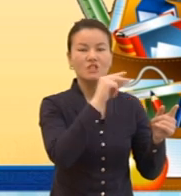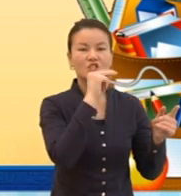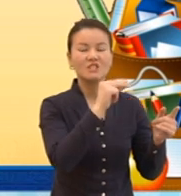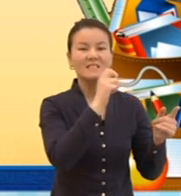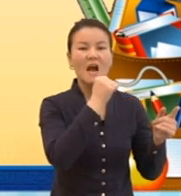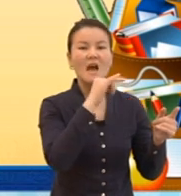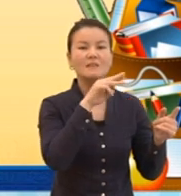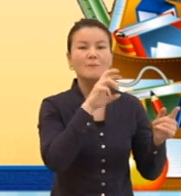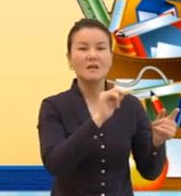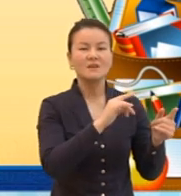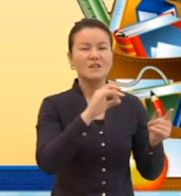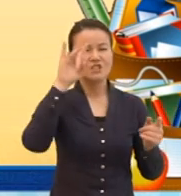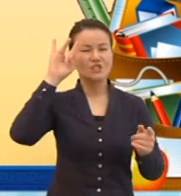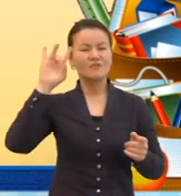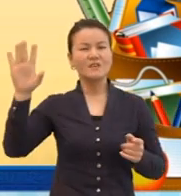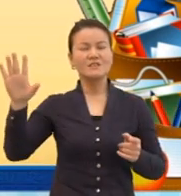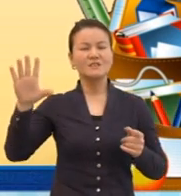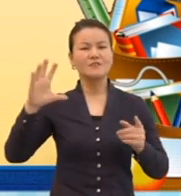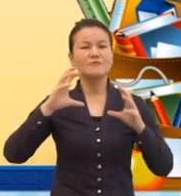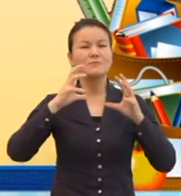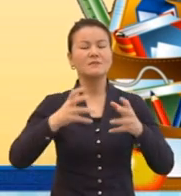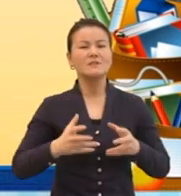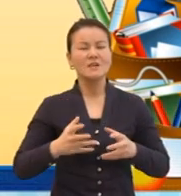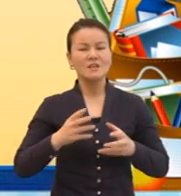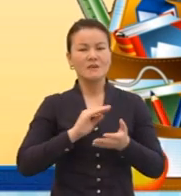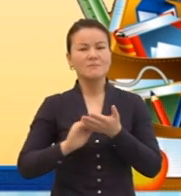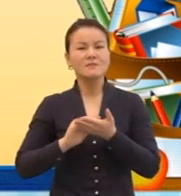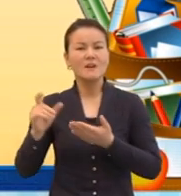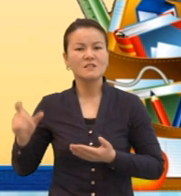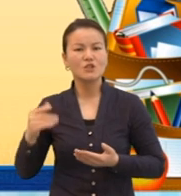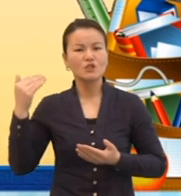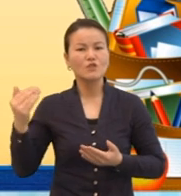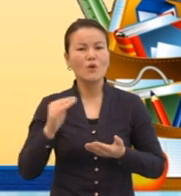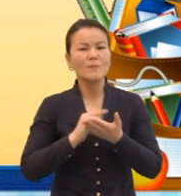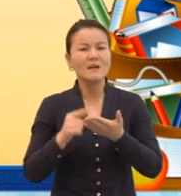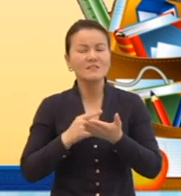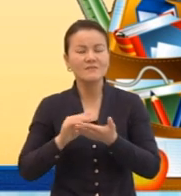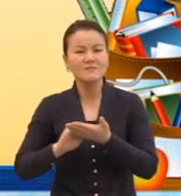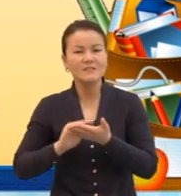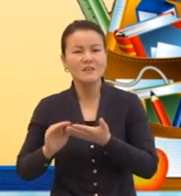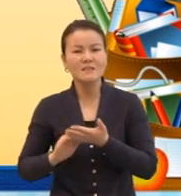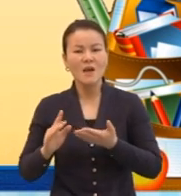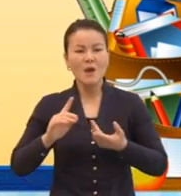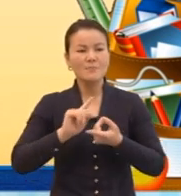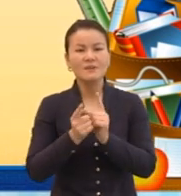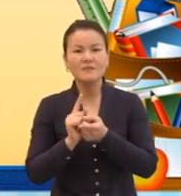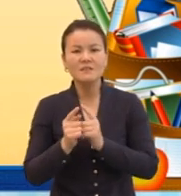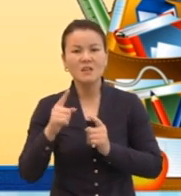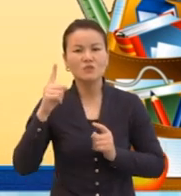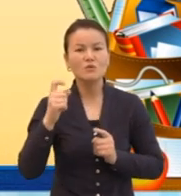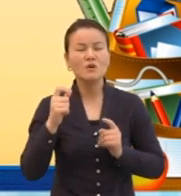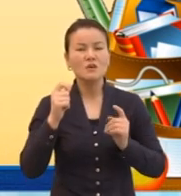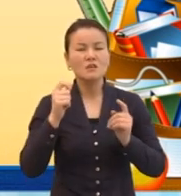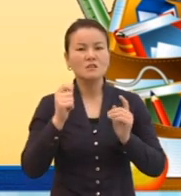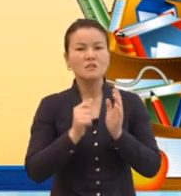Чингиз Айтматов – известный всему миру кыргызский писатель. Его произведения переведены на 176